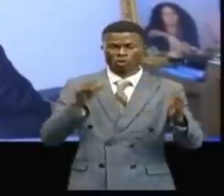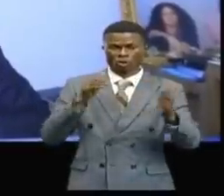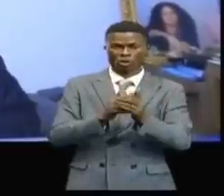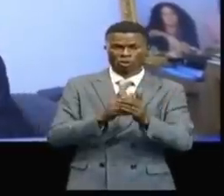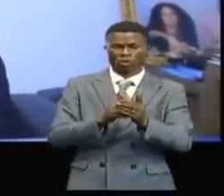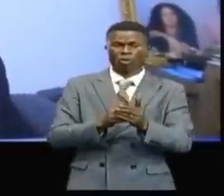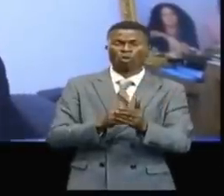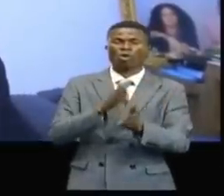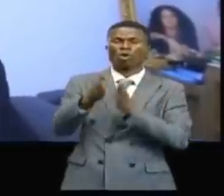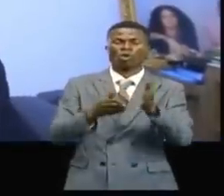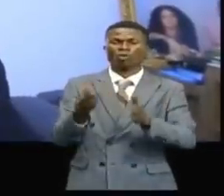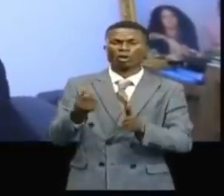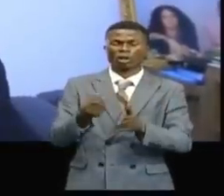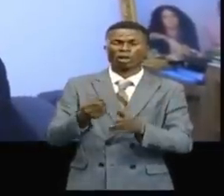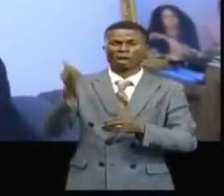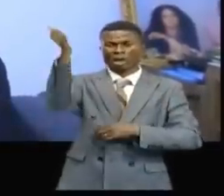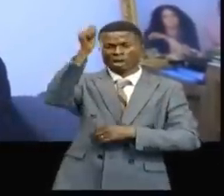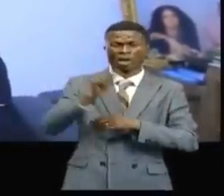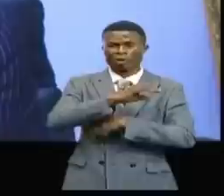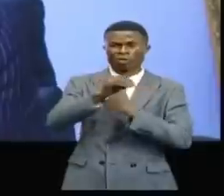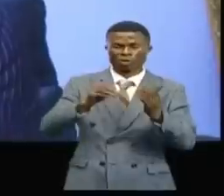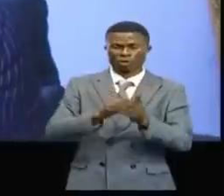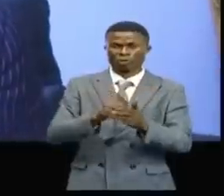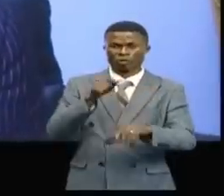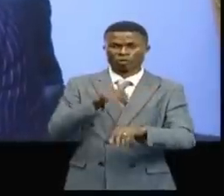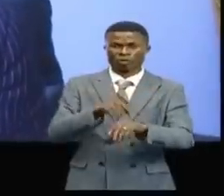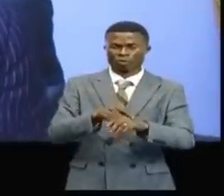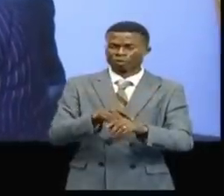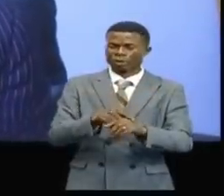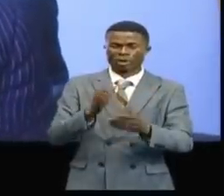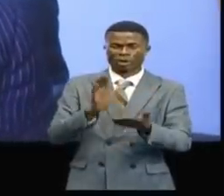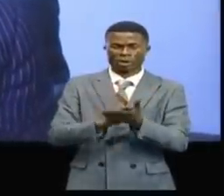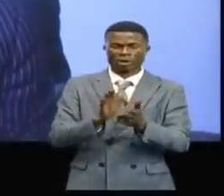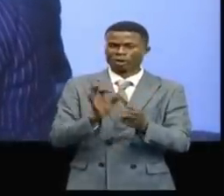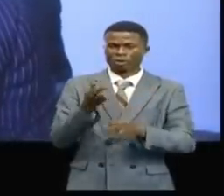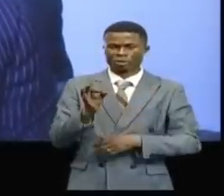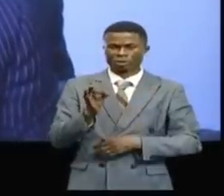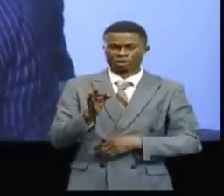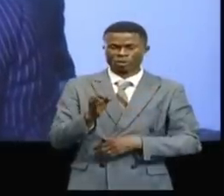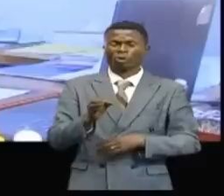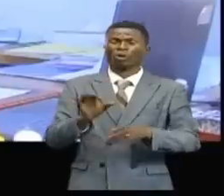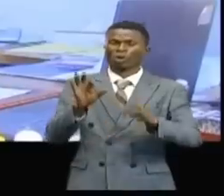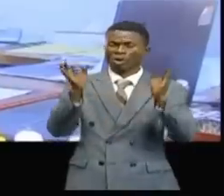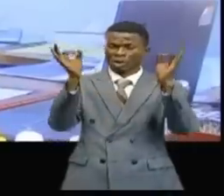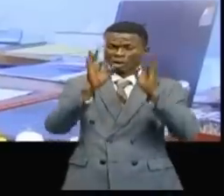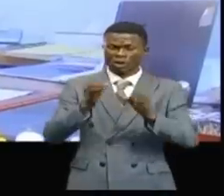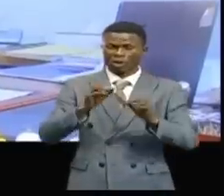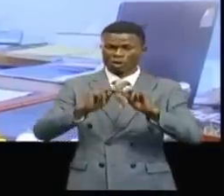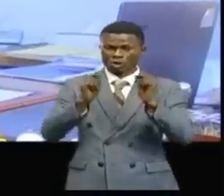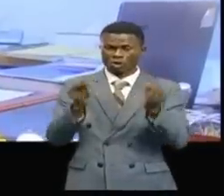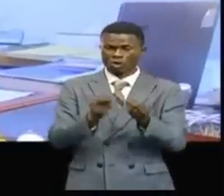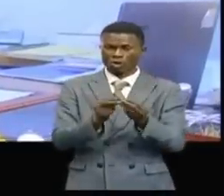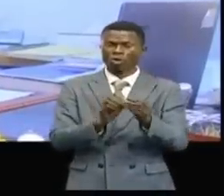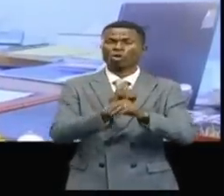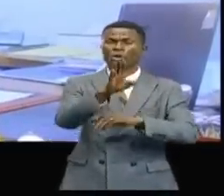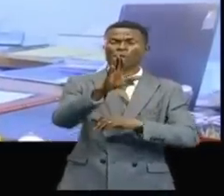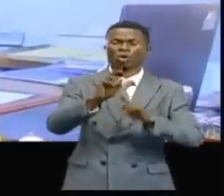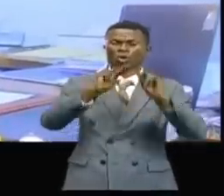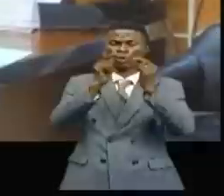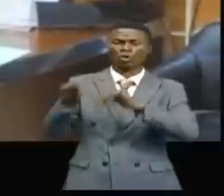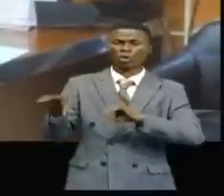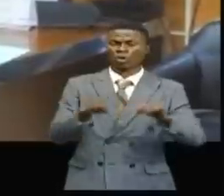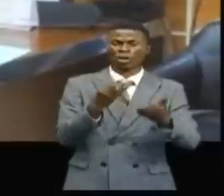blanchiments d'argent en Afrique centrale, GABAC, dans les délais impartis. Cela a été formalisé par un courrier officiel adressé au groupe